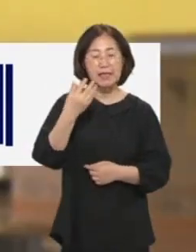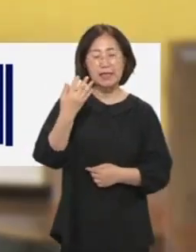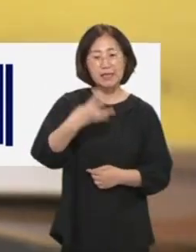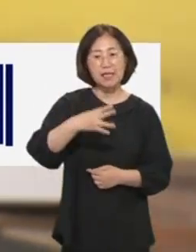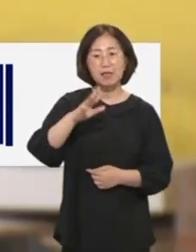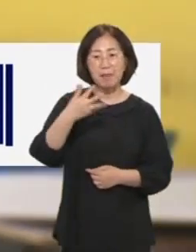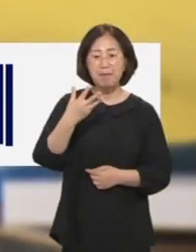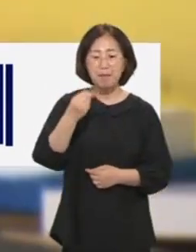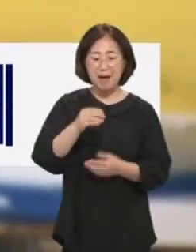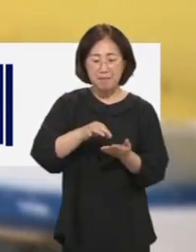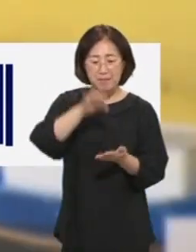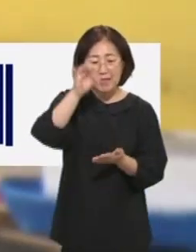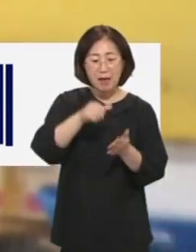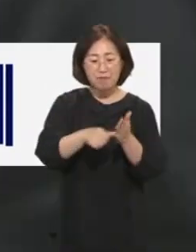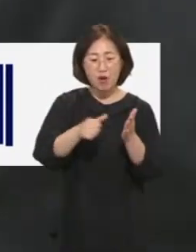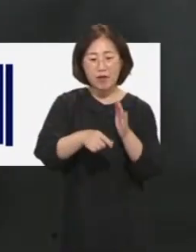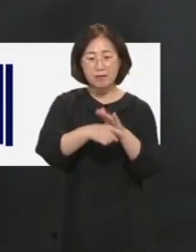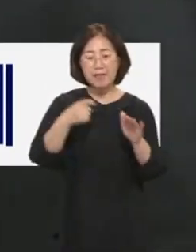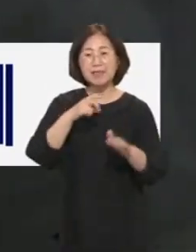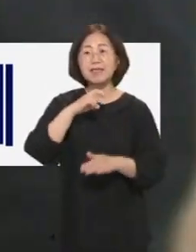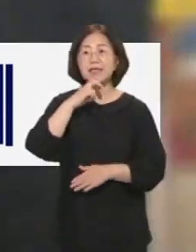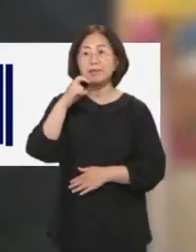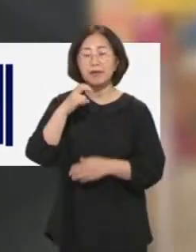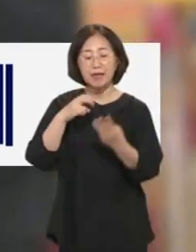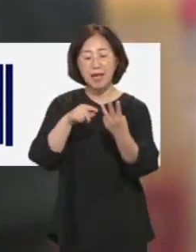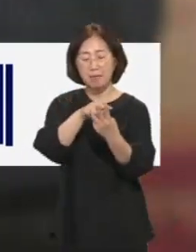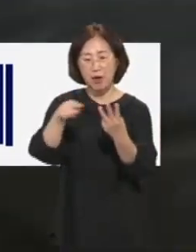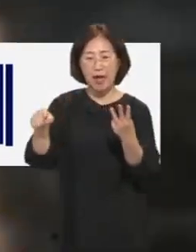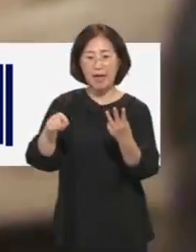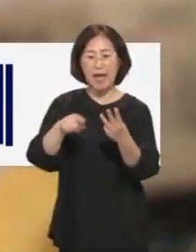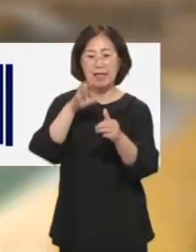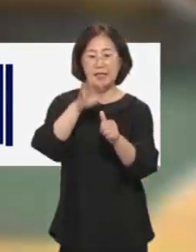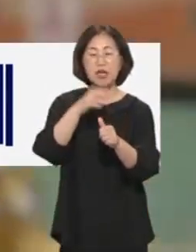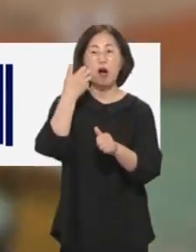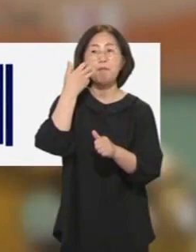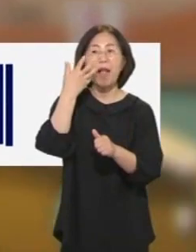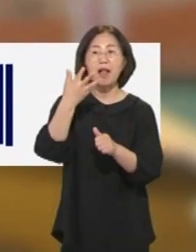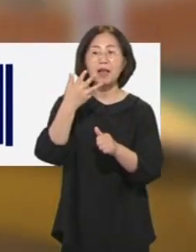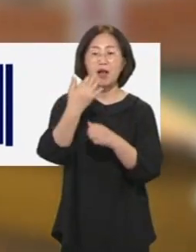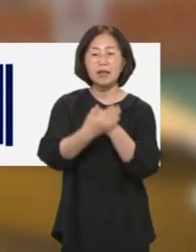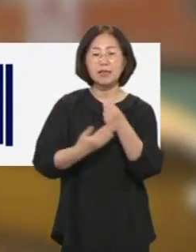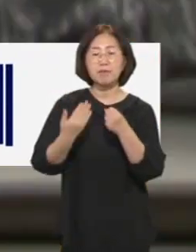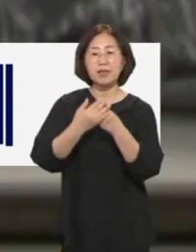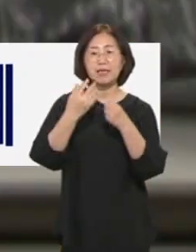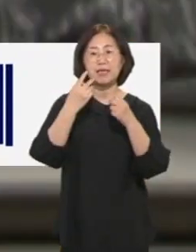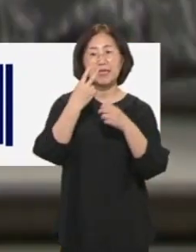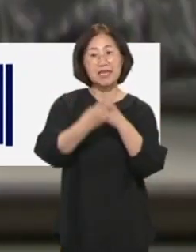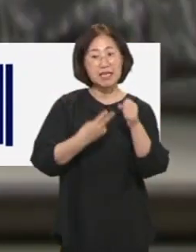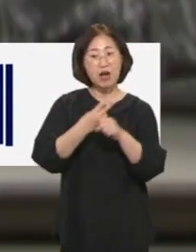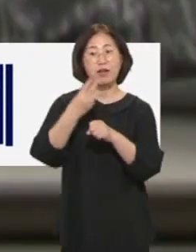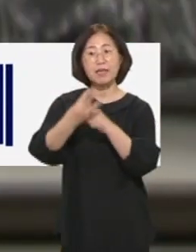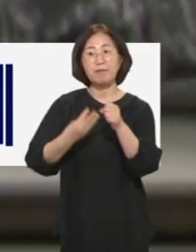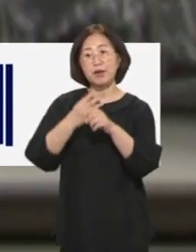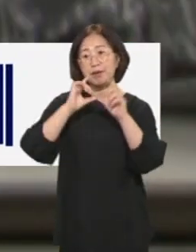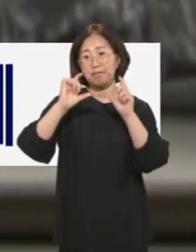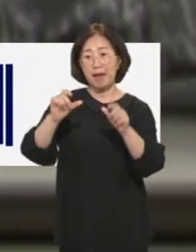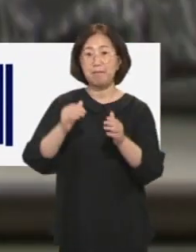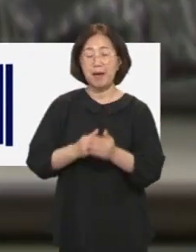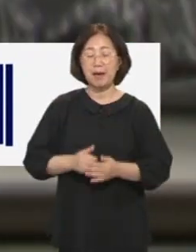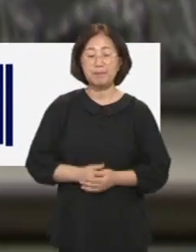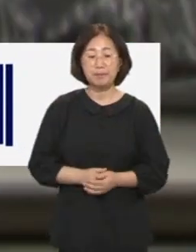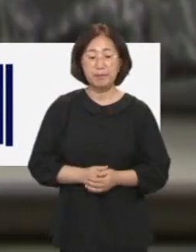상당의 고가 택배를 훔친 20대 3명에게 각각 징역 8개월에 집행유예 2년과 3년을 선고했습니다